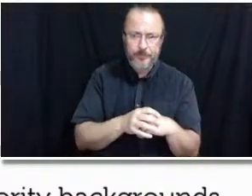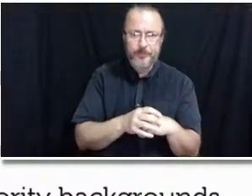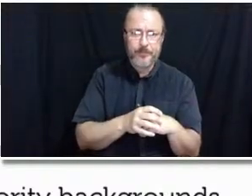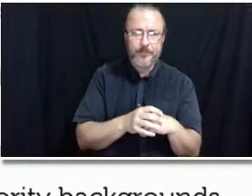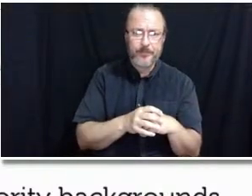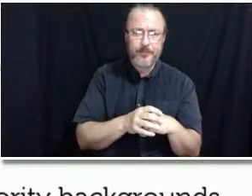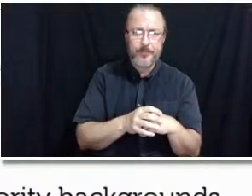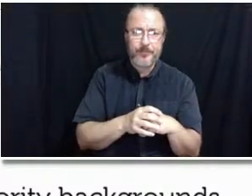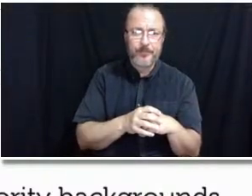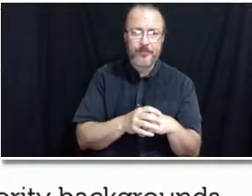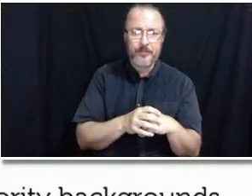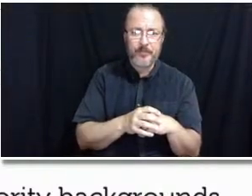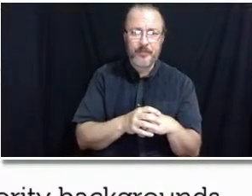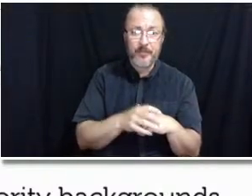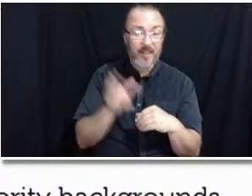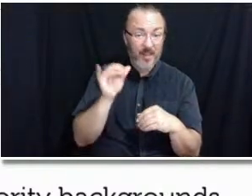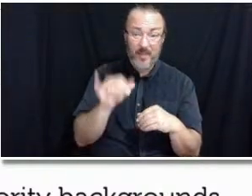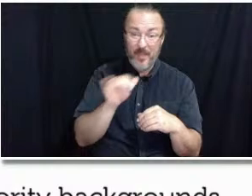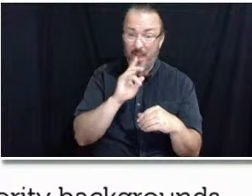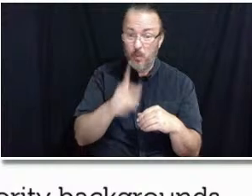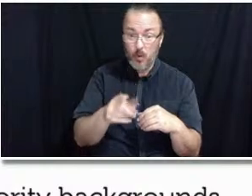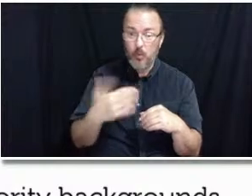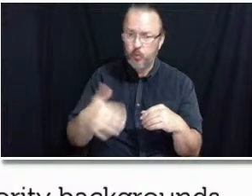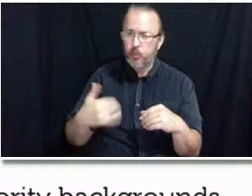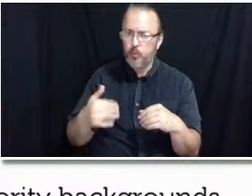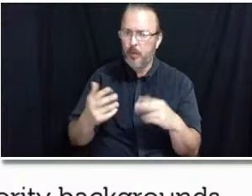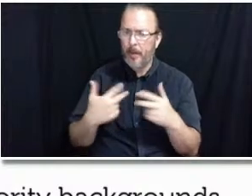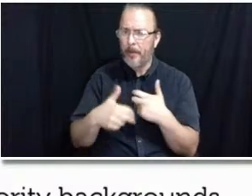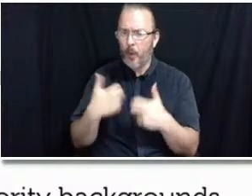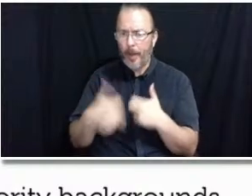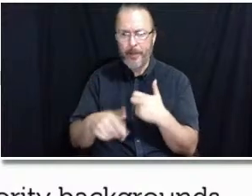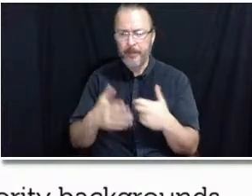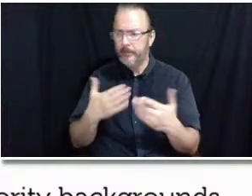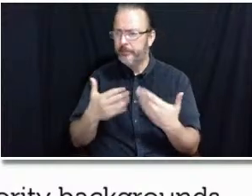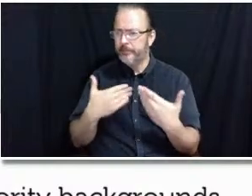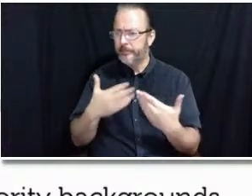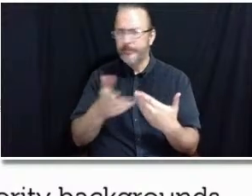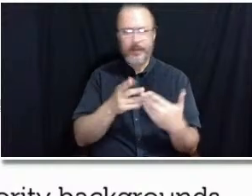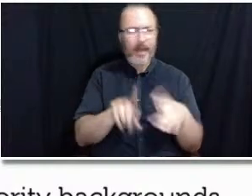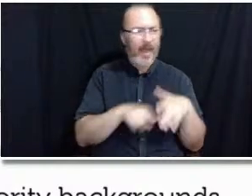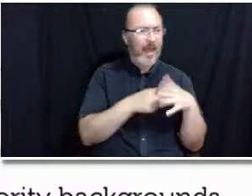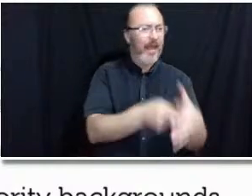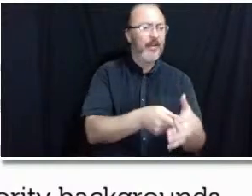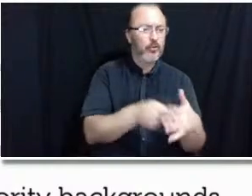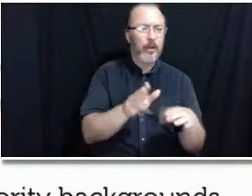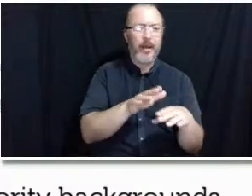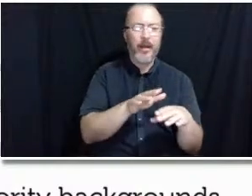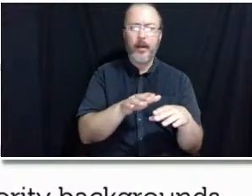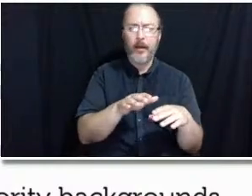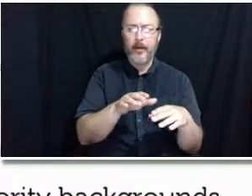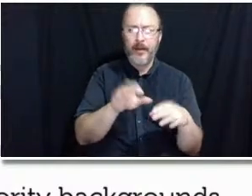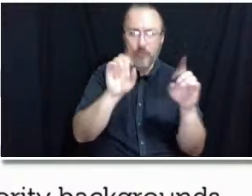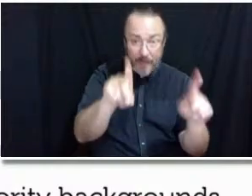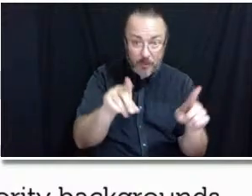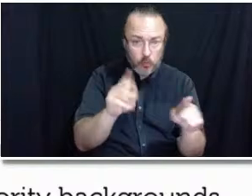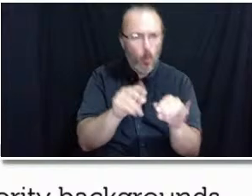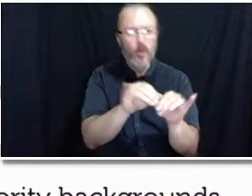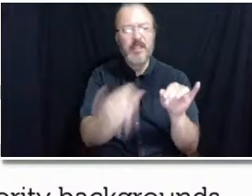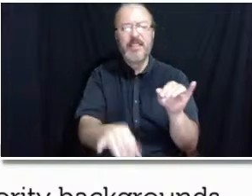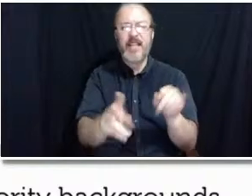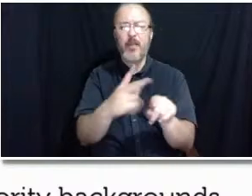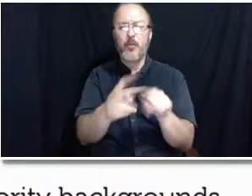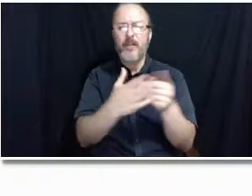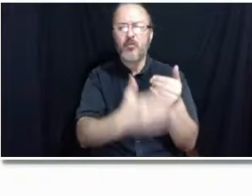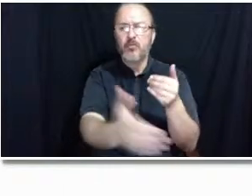La sous-représentation se retrouve à toutes les étapes, que ce soit l'éducation des enseignants ou que ce soit le maintien en fonction